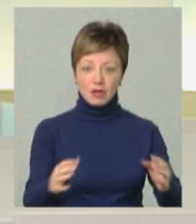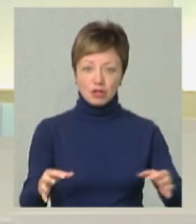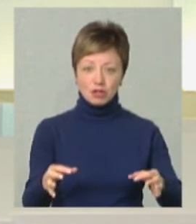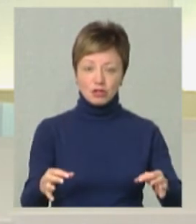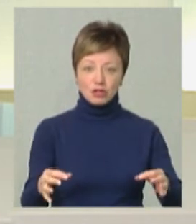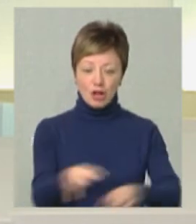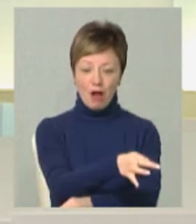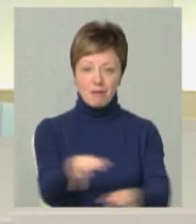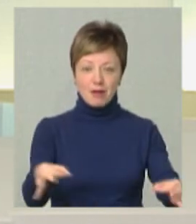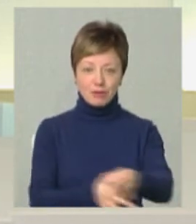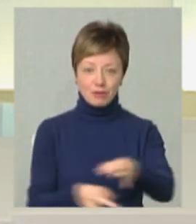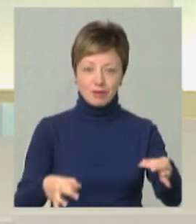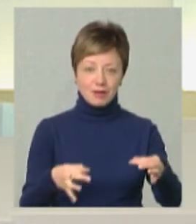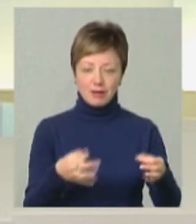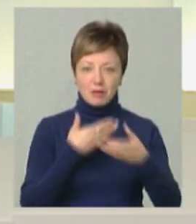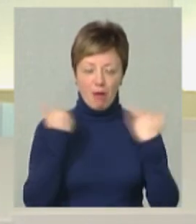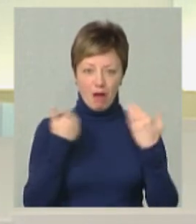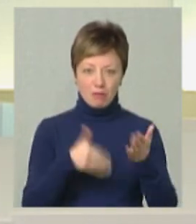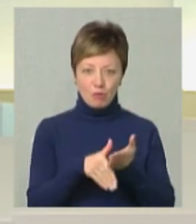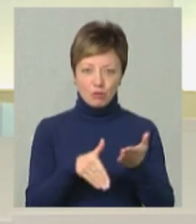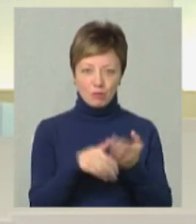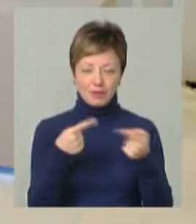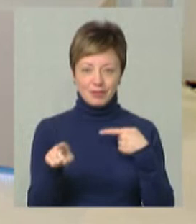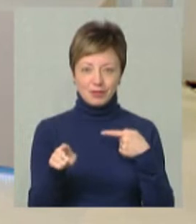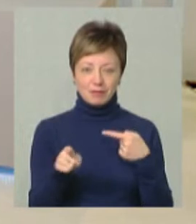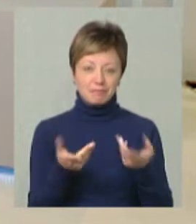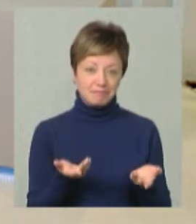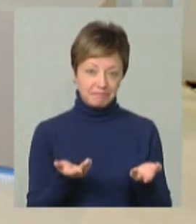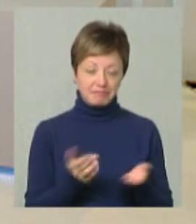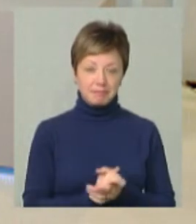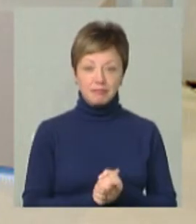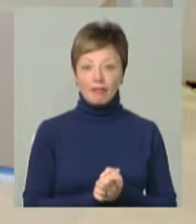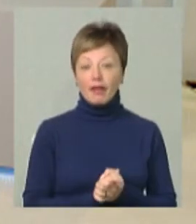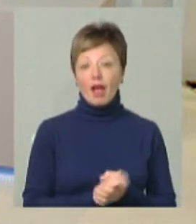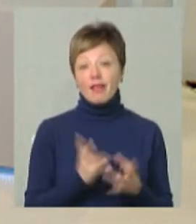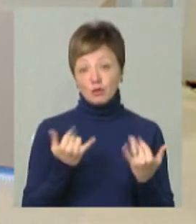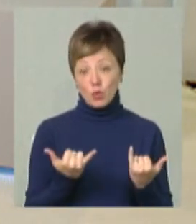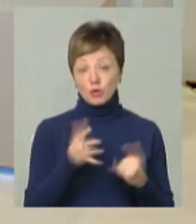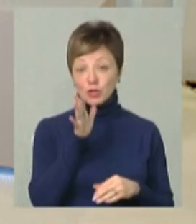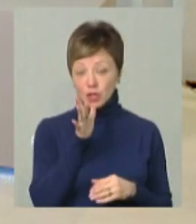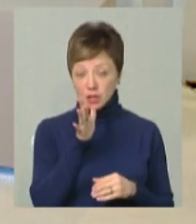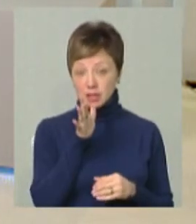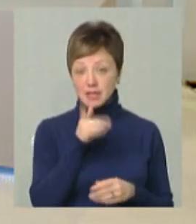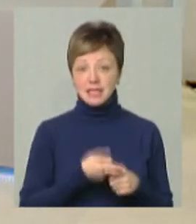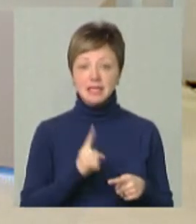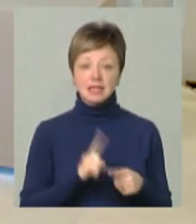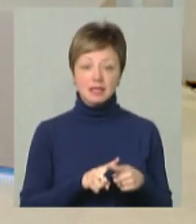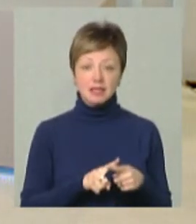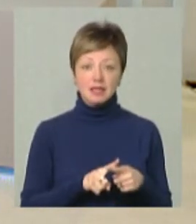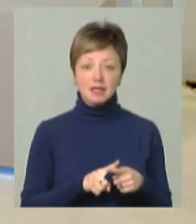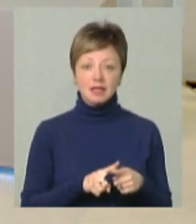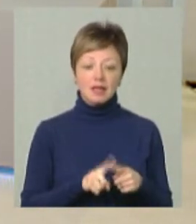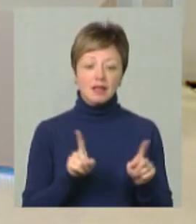шахматкою, чомусь немає, знаєте, такого варіанту. Тобто на сьогоднішній час це регулярні так